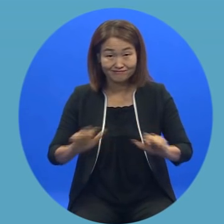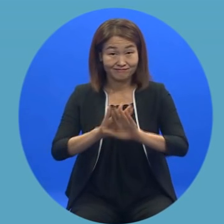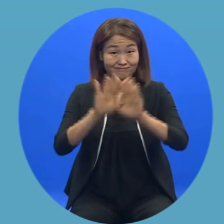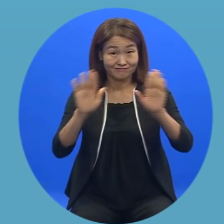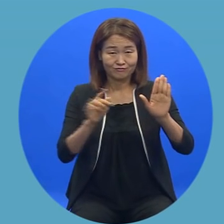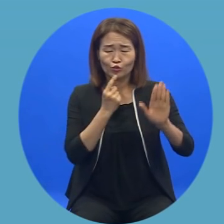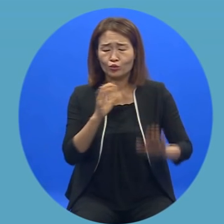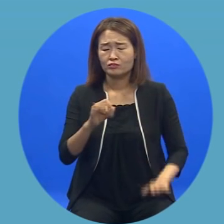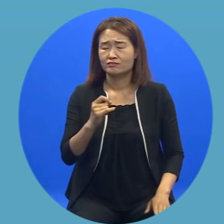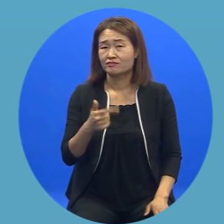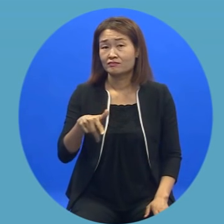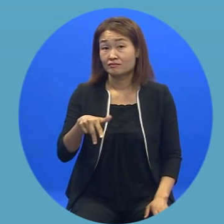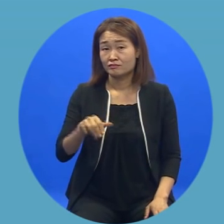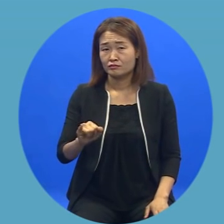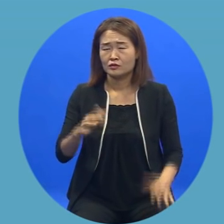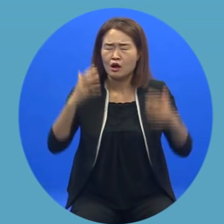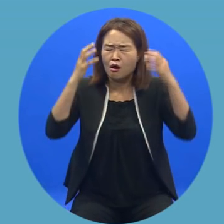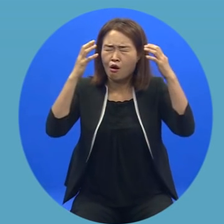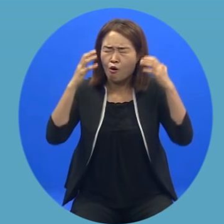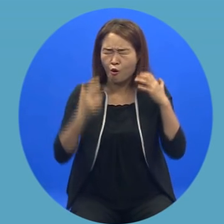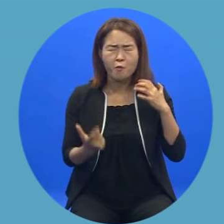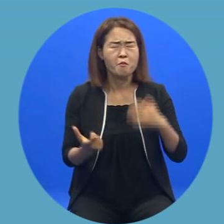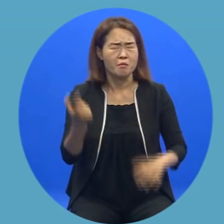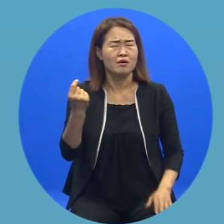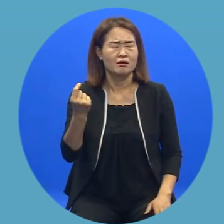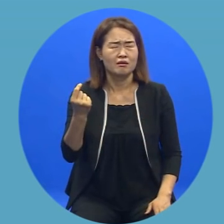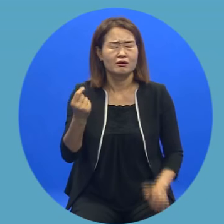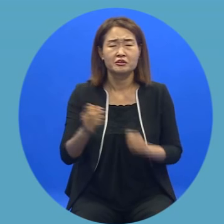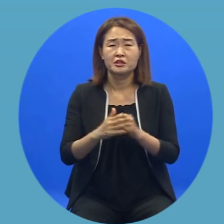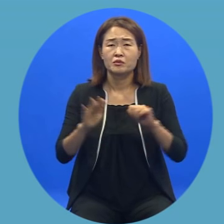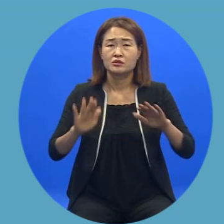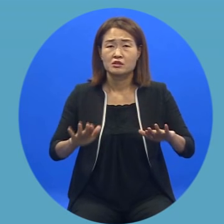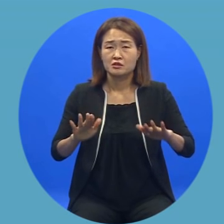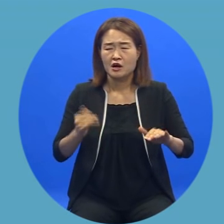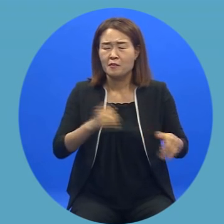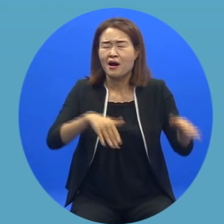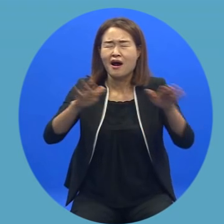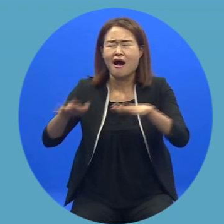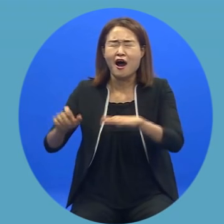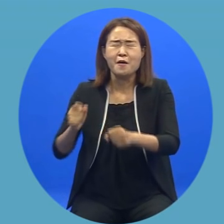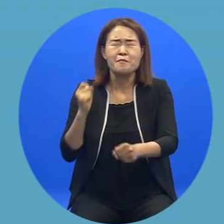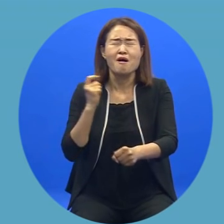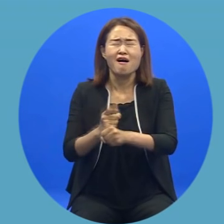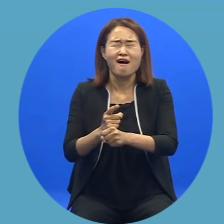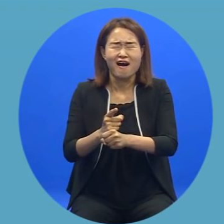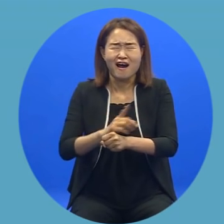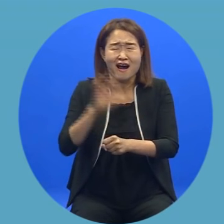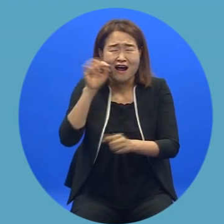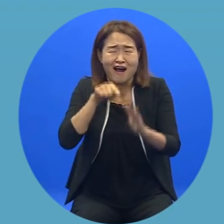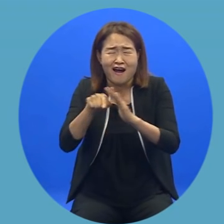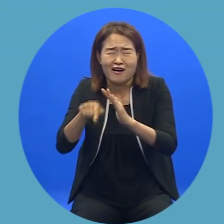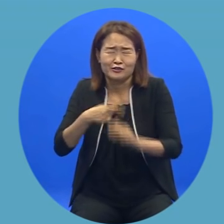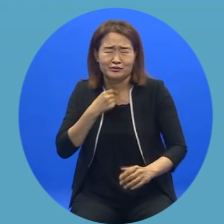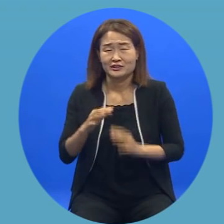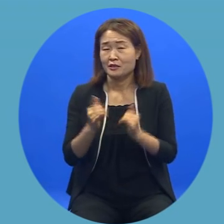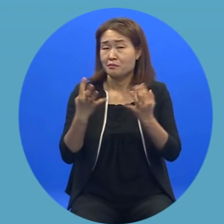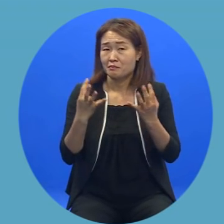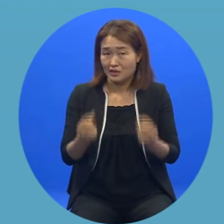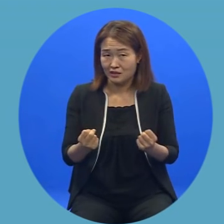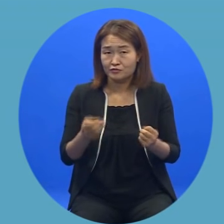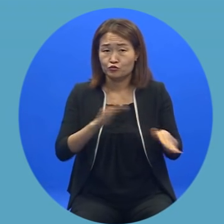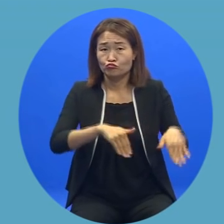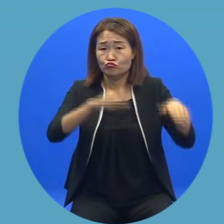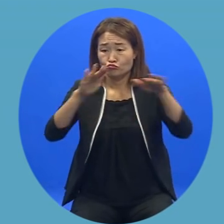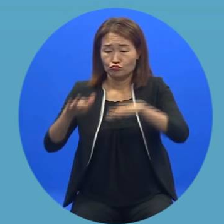안녕하세요. 날씨원 오은지입니다. 더위가 일찍 찾아온 만큼 벌써부터 바다를 찾는 분들 많으실 텐데요.